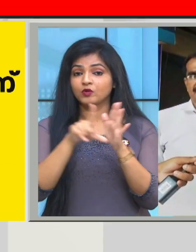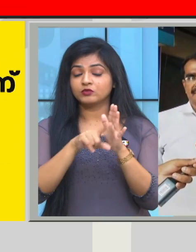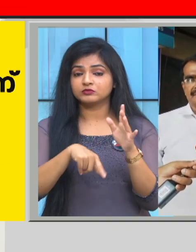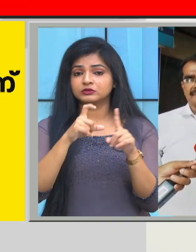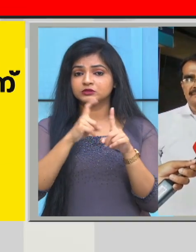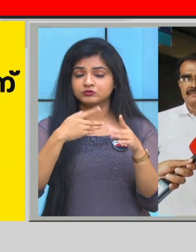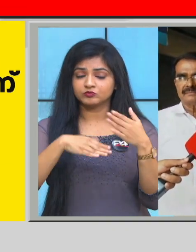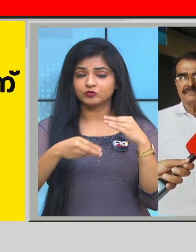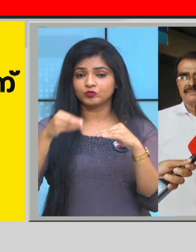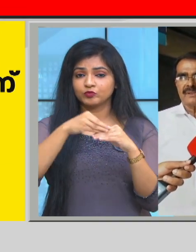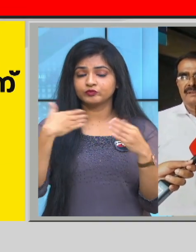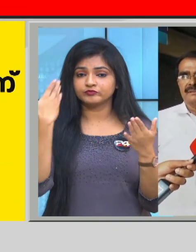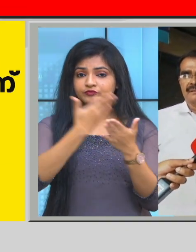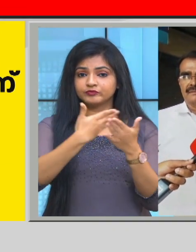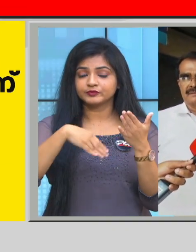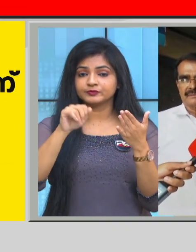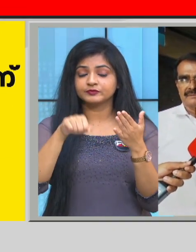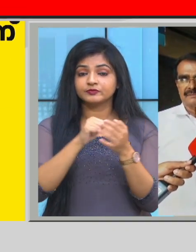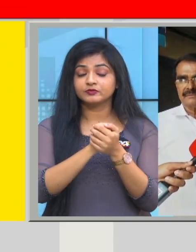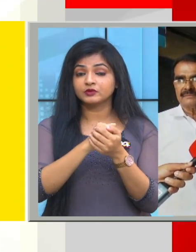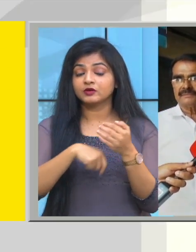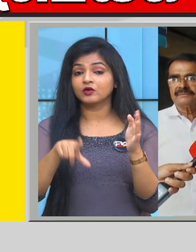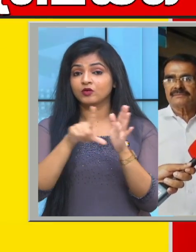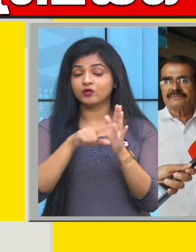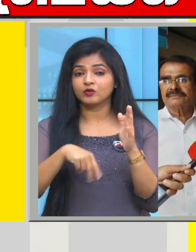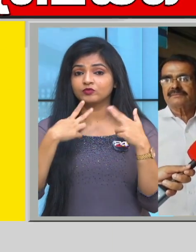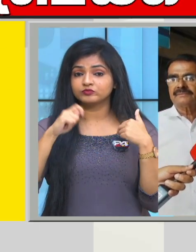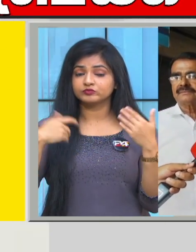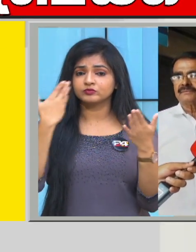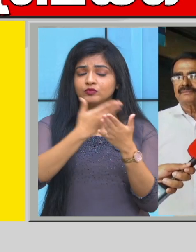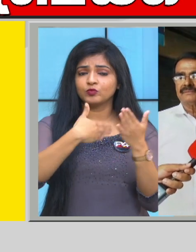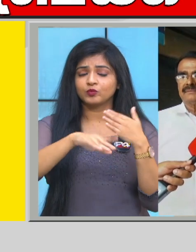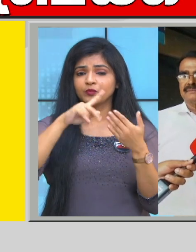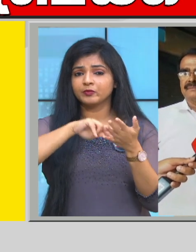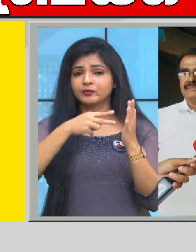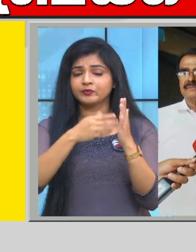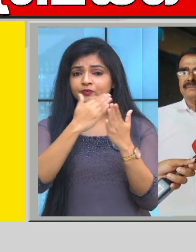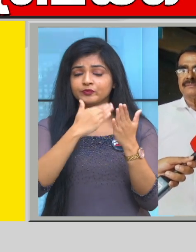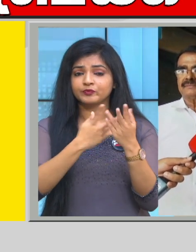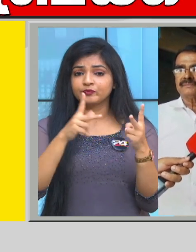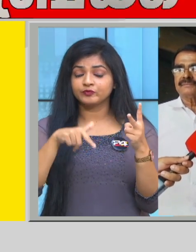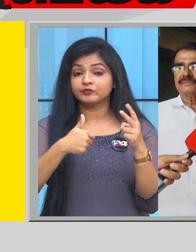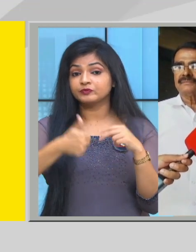സ്വീകരിക്കും. അതിനുവേണ്ടി അത്തരത്തിലുള്ള നിയമ നടപടികൾ എങ്ങനെയാണ് പോകേണ്ടതെന്ന് എന്നതിനു വേണ്ടി